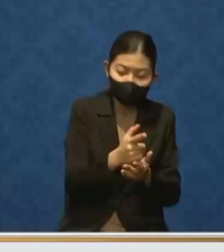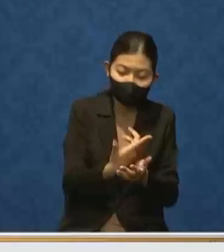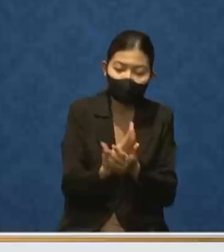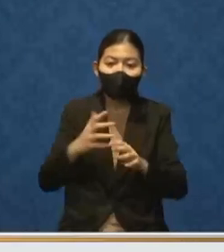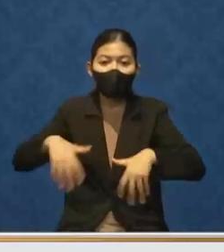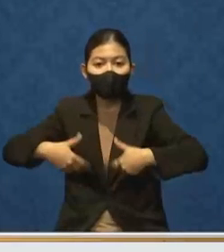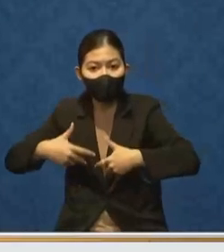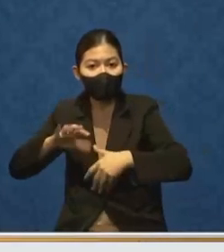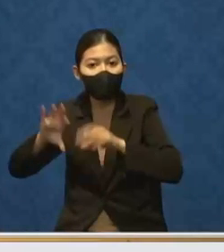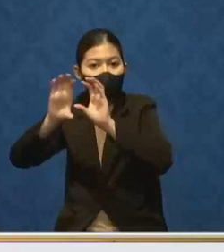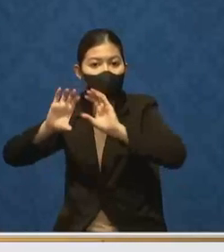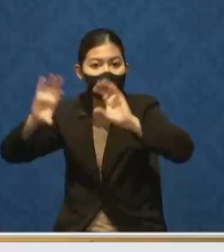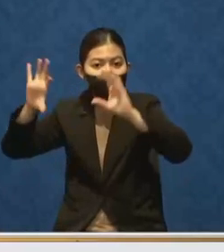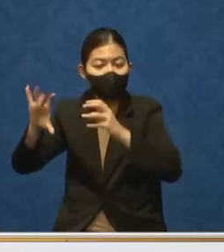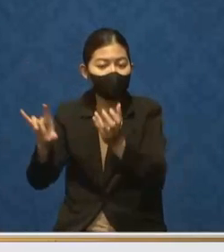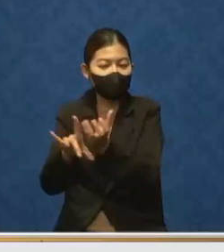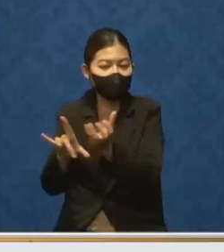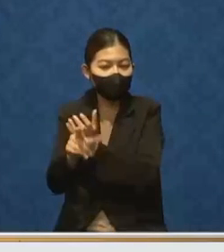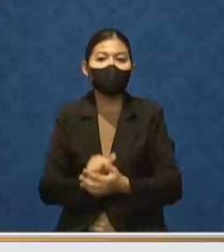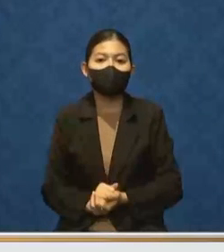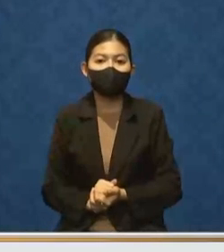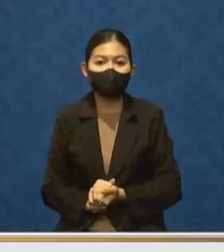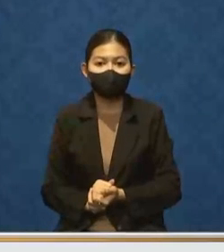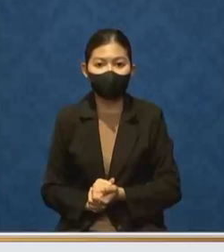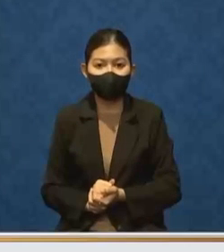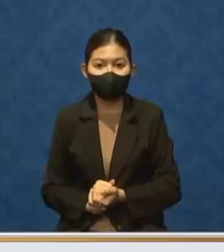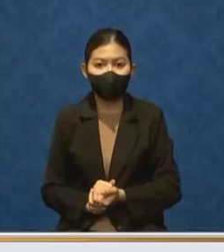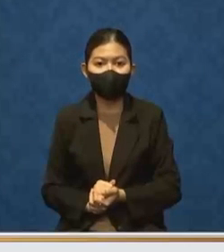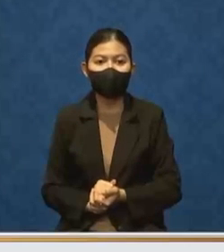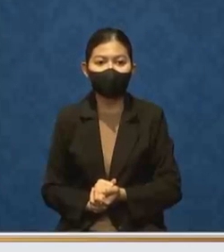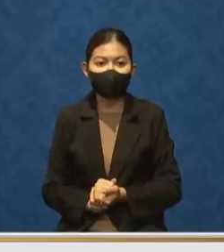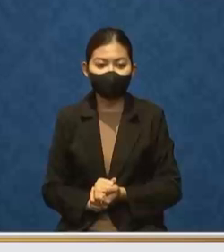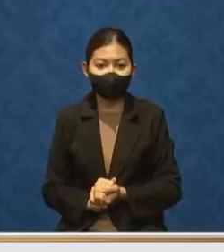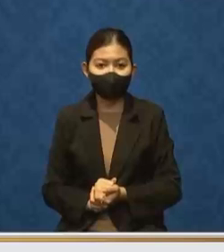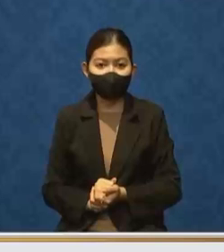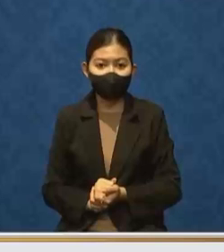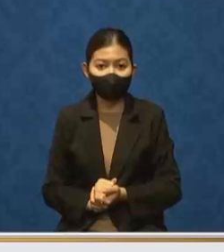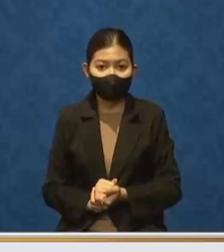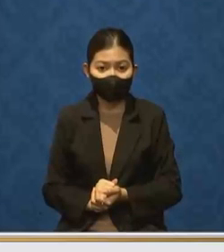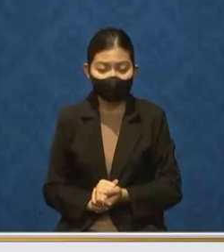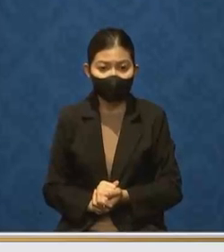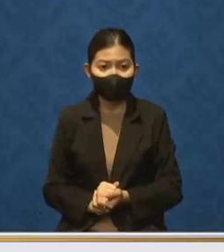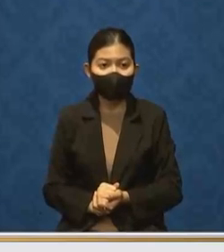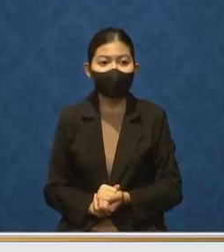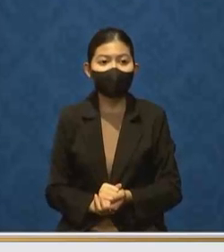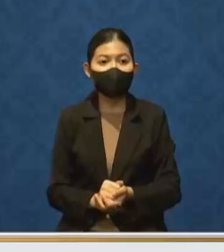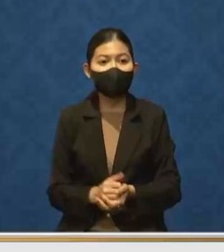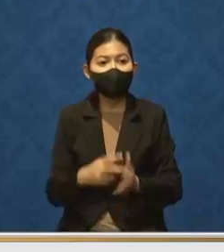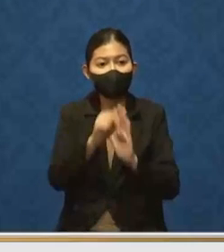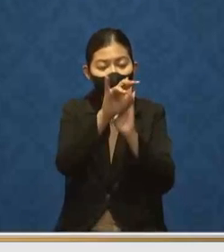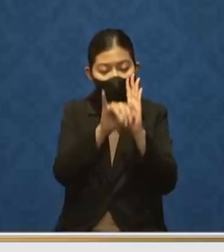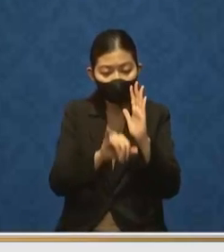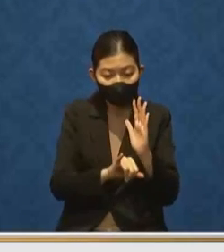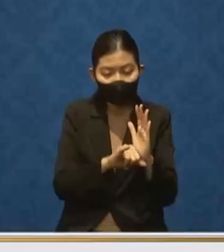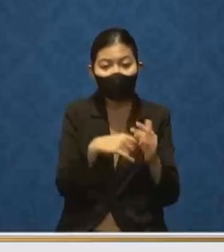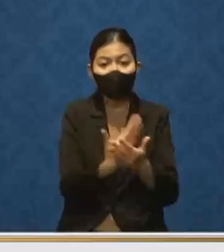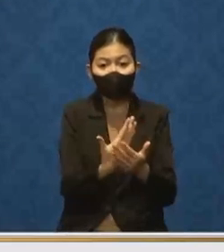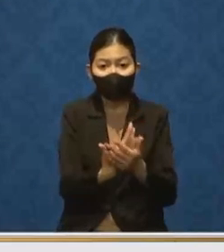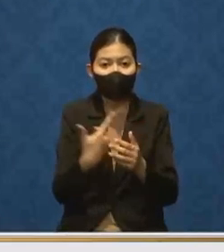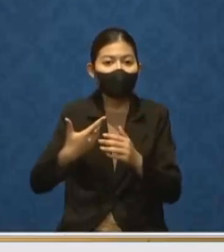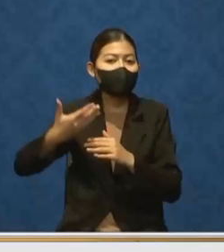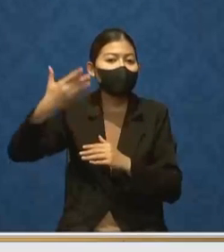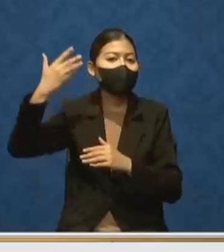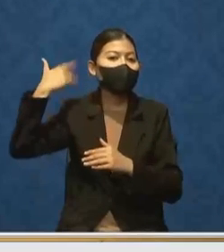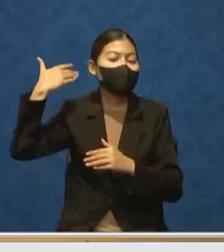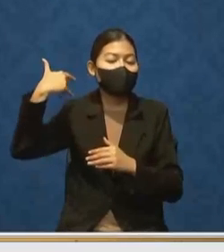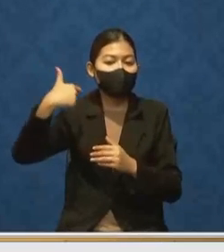ลให้มีประสิทธิภาพและเกิดประโยชน์สูงสุดด้านฐานะและนโยบายการเงินการดำเนินนโยบายการเงินในช่วงที่ผ่านม